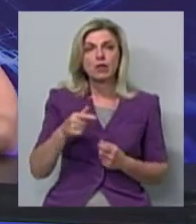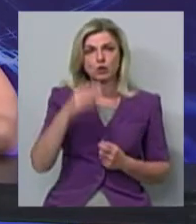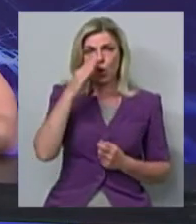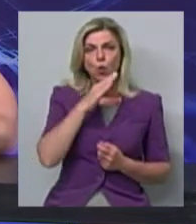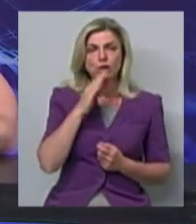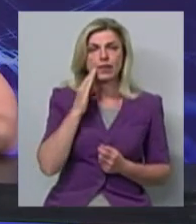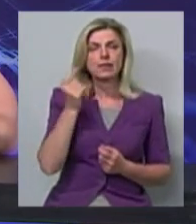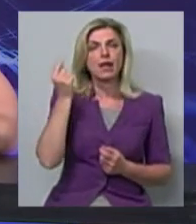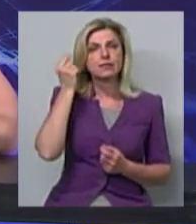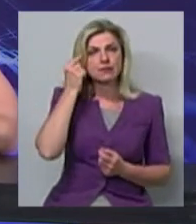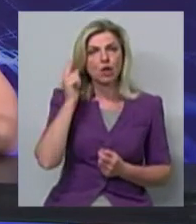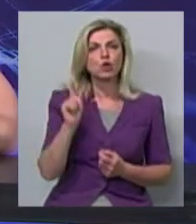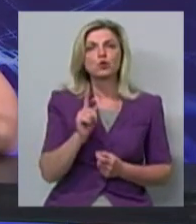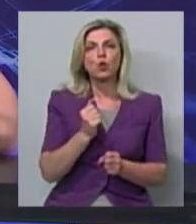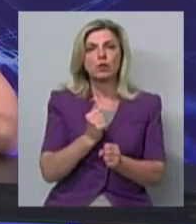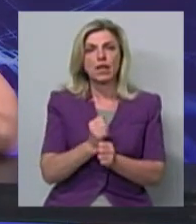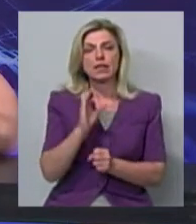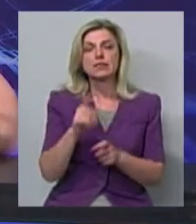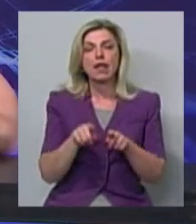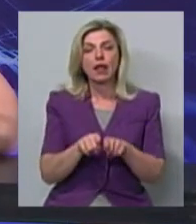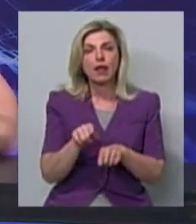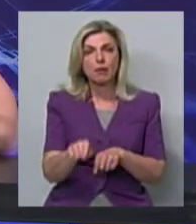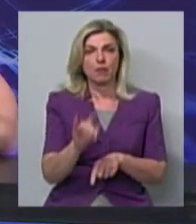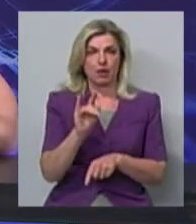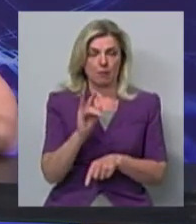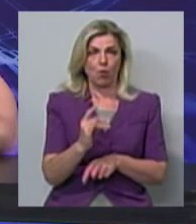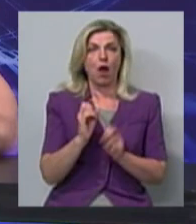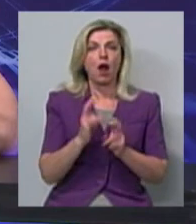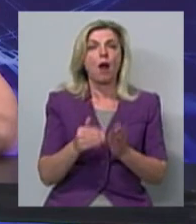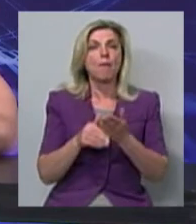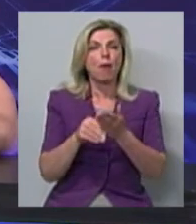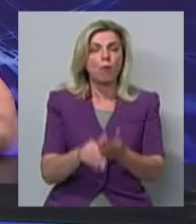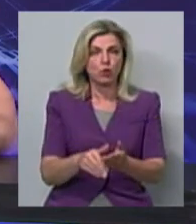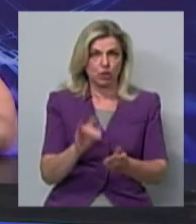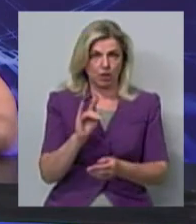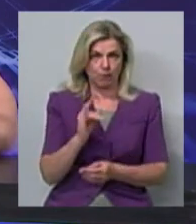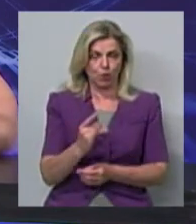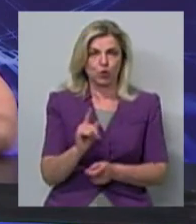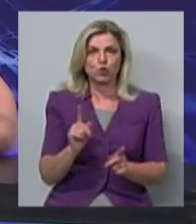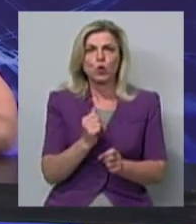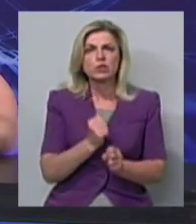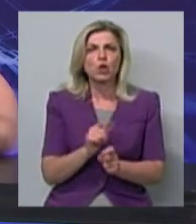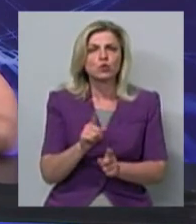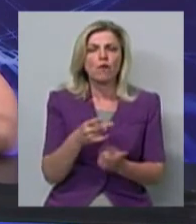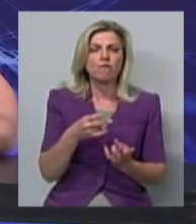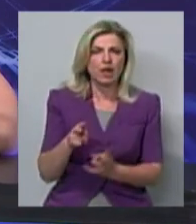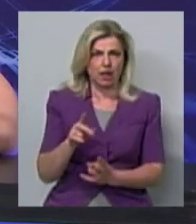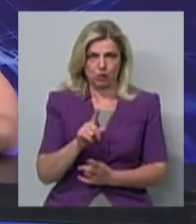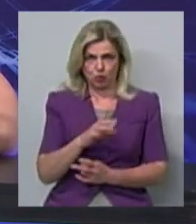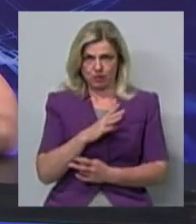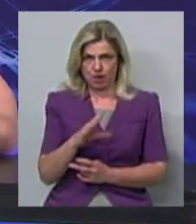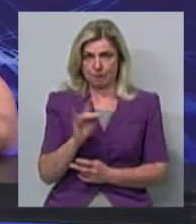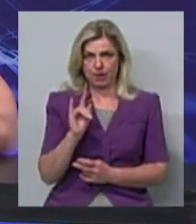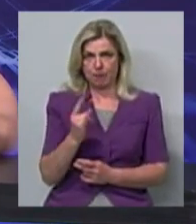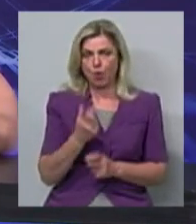знание о том, что делать с таким ребенком, как можно помочь такому ребенку, что сделать так, чтобы не навредить такому ребенку, это очень важно.